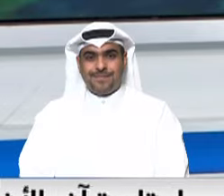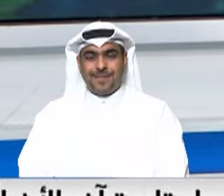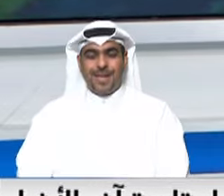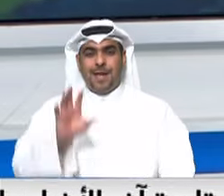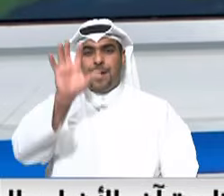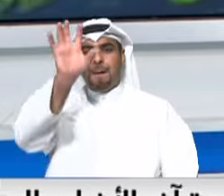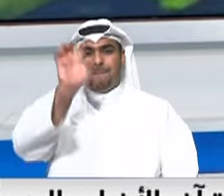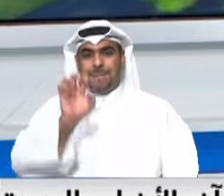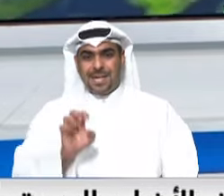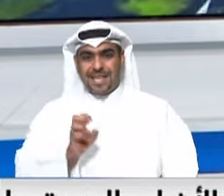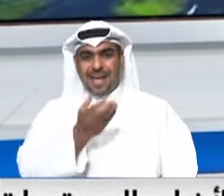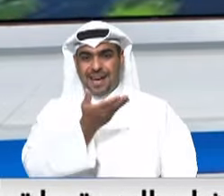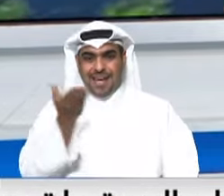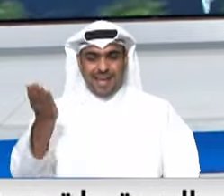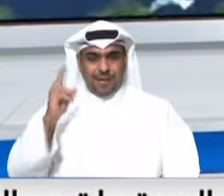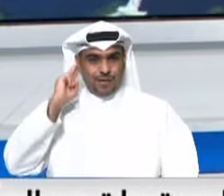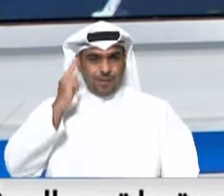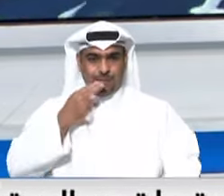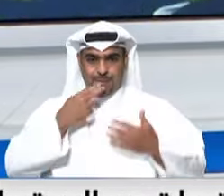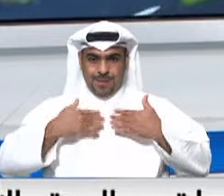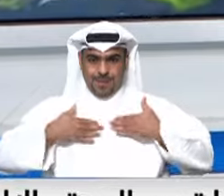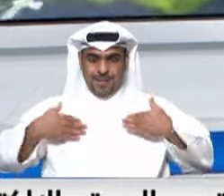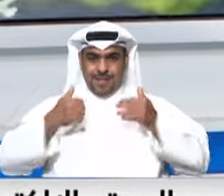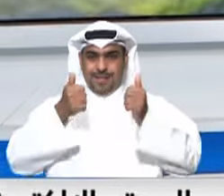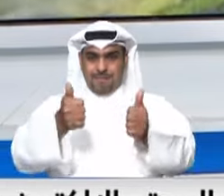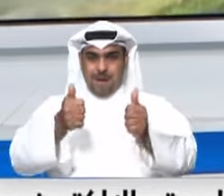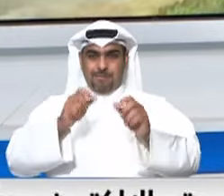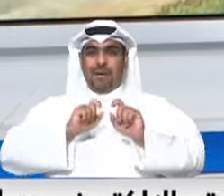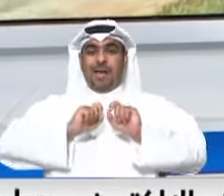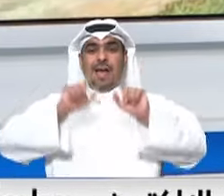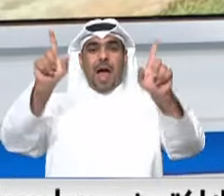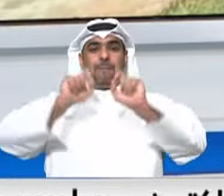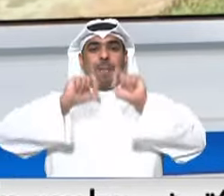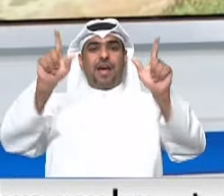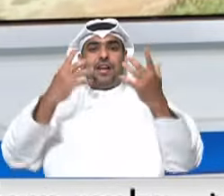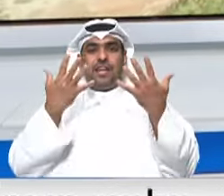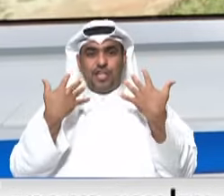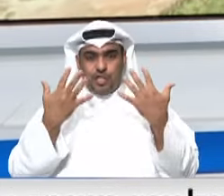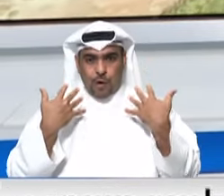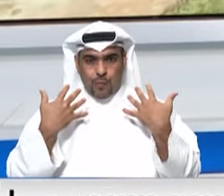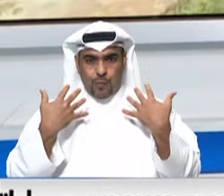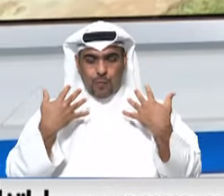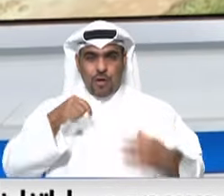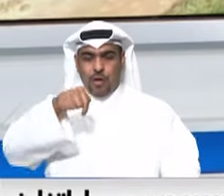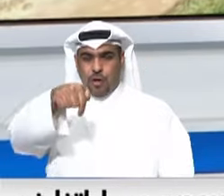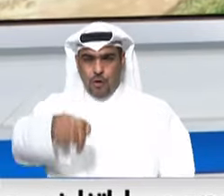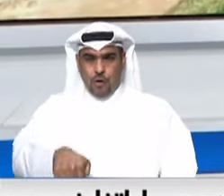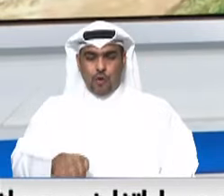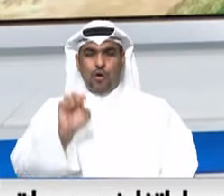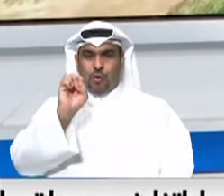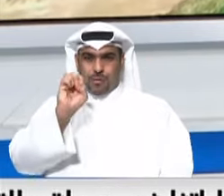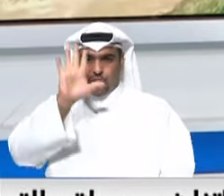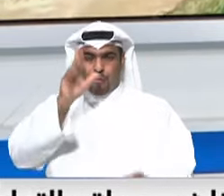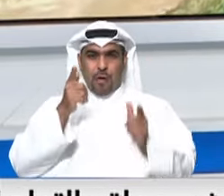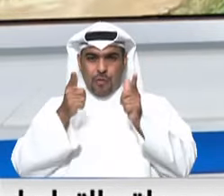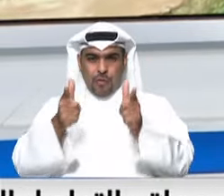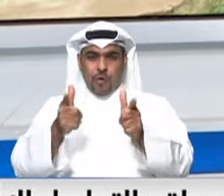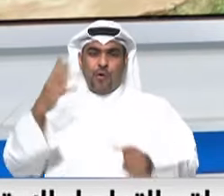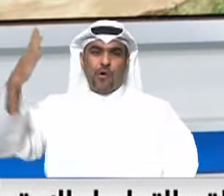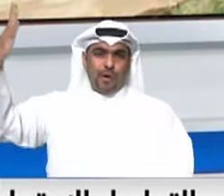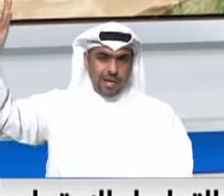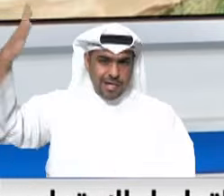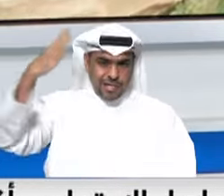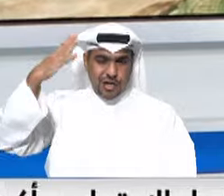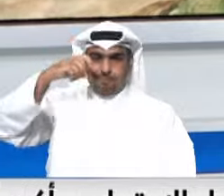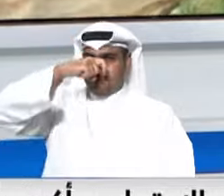مساكم الله بالخير أعزائي المشاهدين في نشرتنا الجوية لهذا المساء. أجواءنا اليوم كانت أجواء تميل إلى الحرارة. تفاوتت درجات